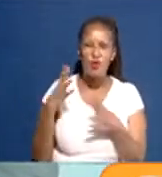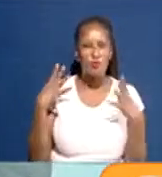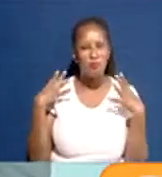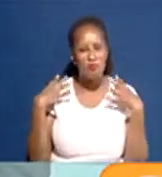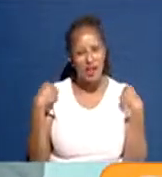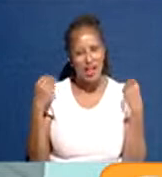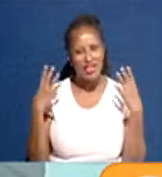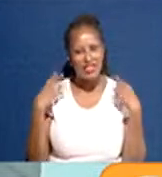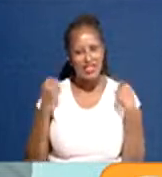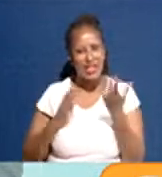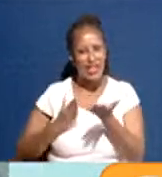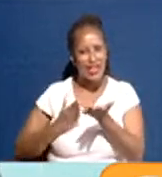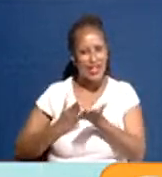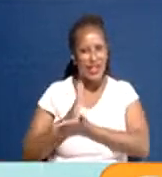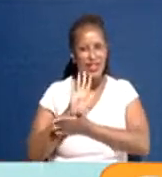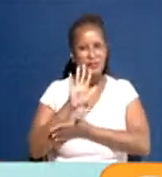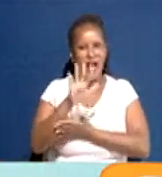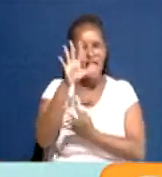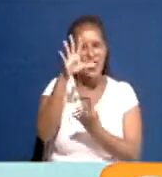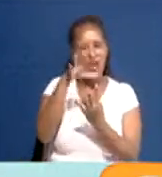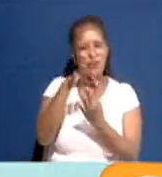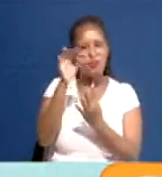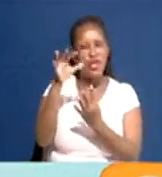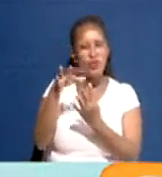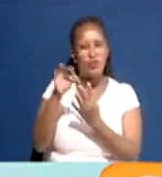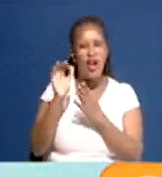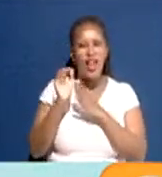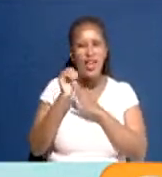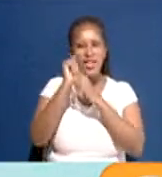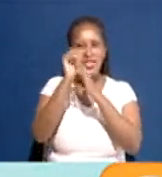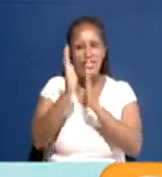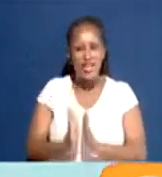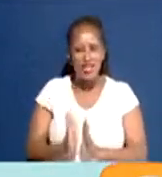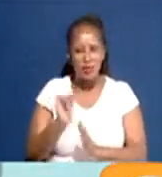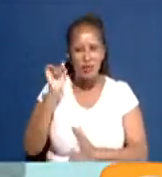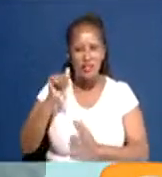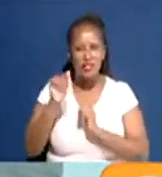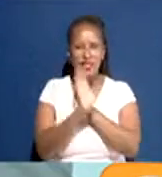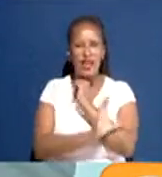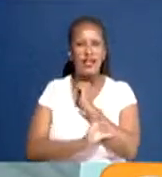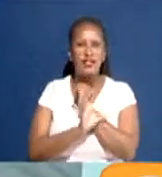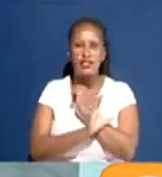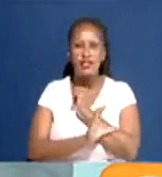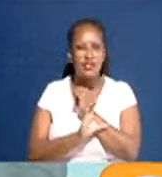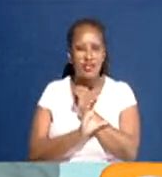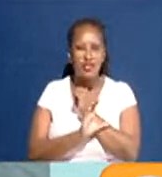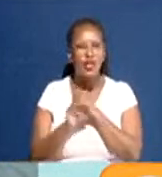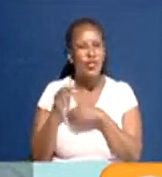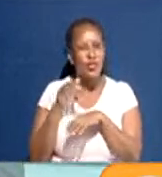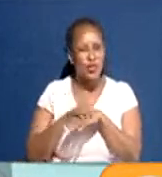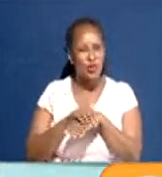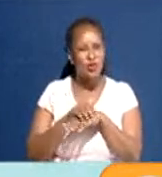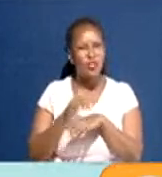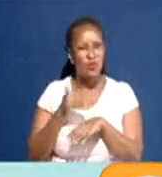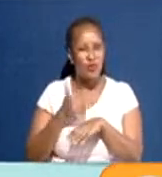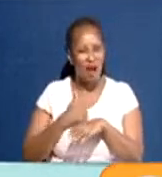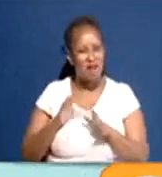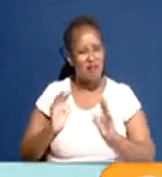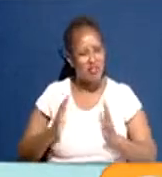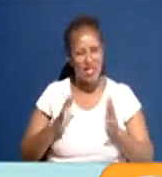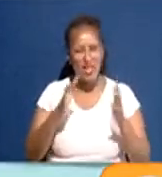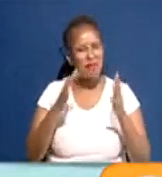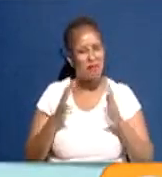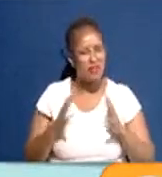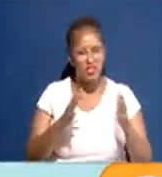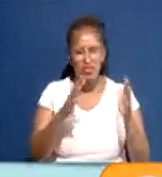their right to choose leaders for our country deserves celebration